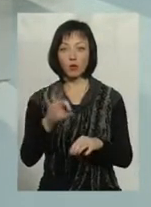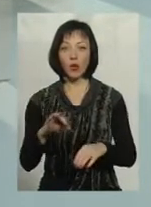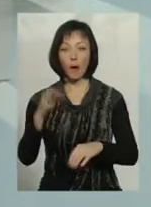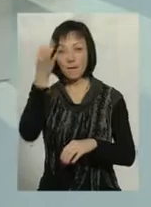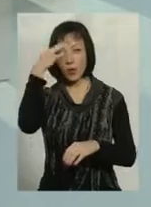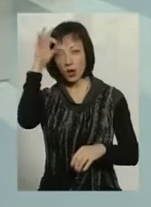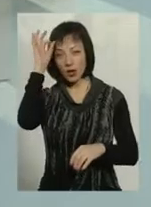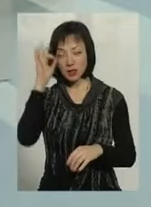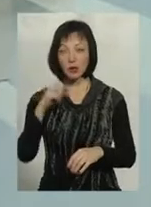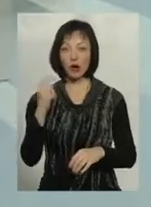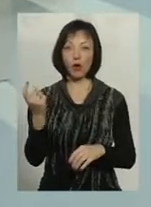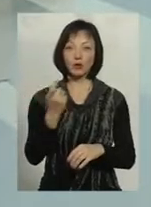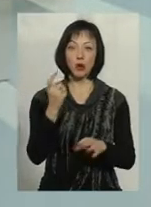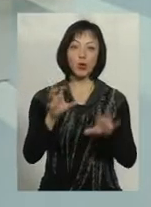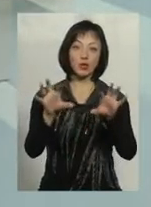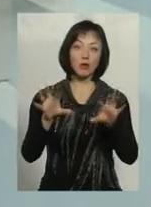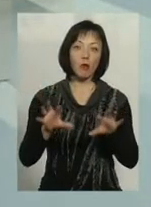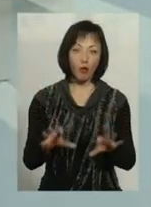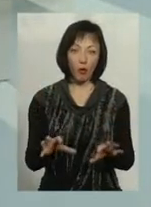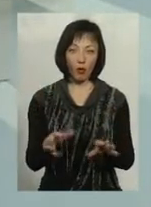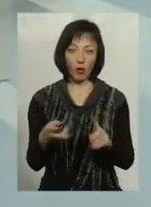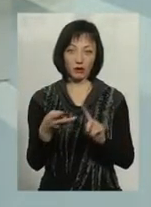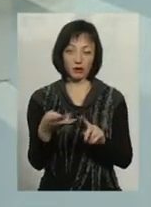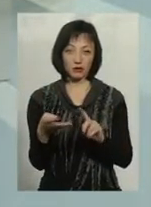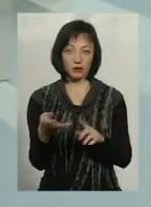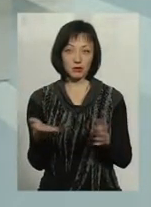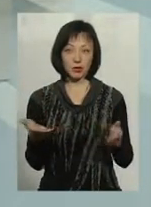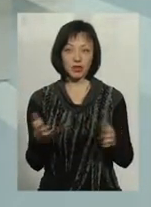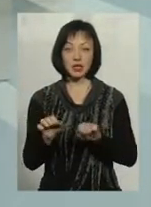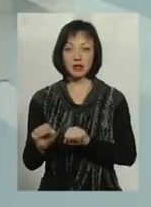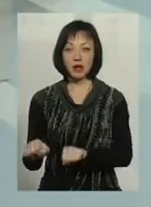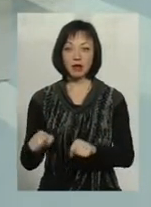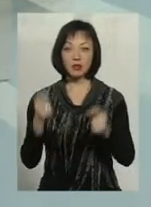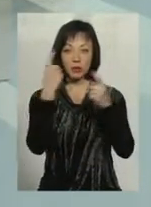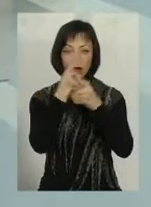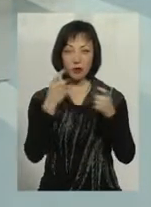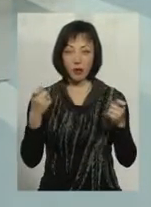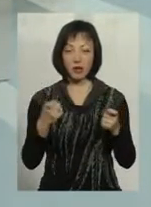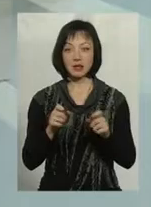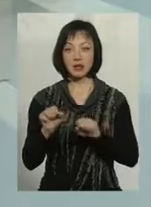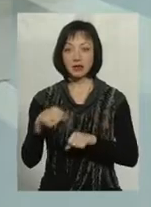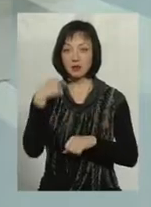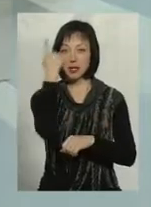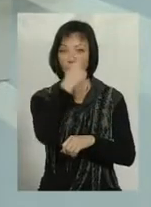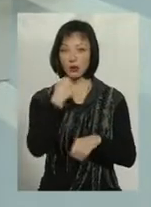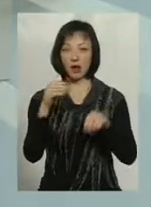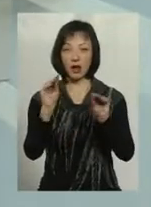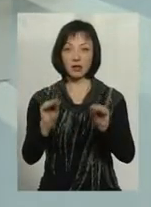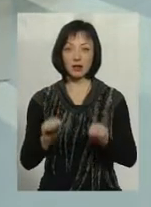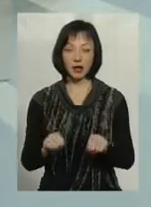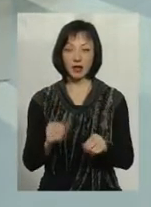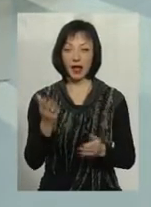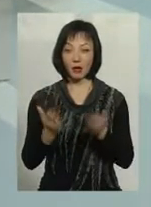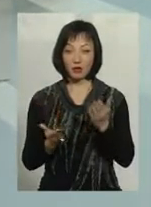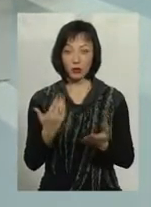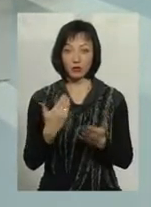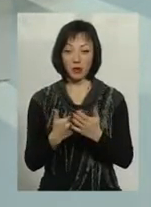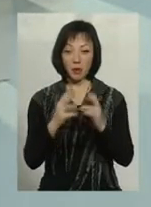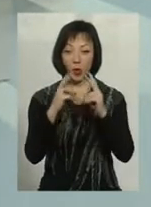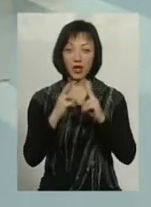Ксенія Михайлівна Ляпіна розмістила у себе на сайті в Державній регуляторній службі України на широке